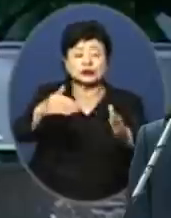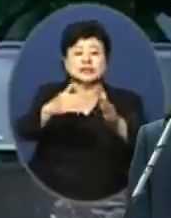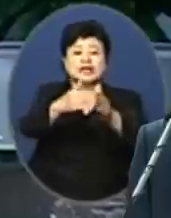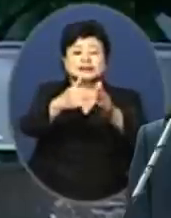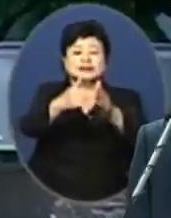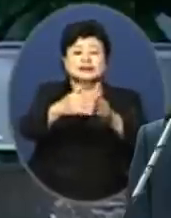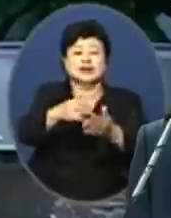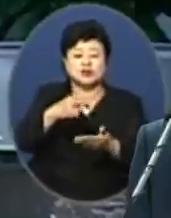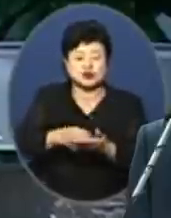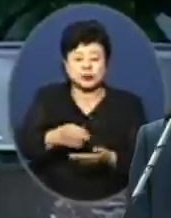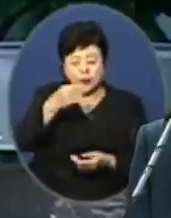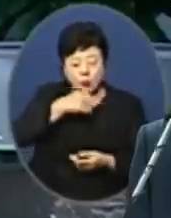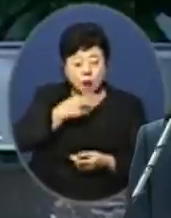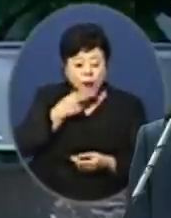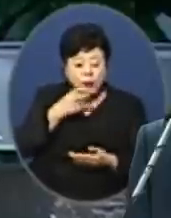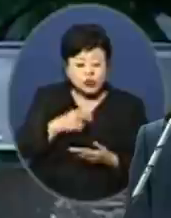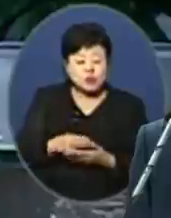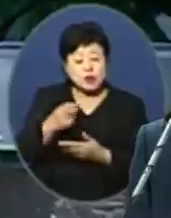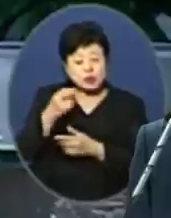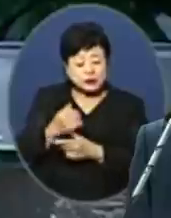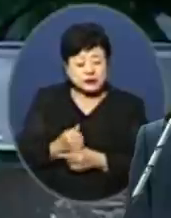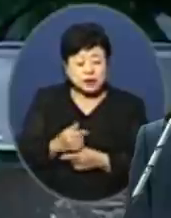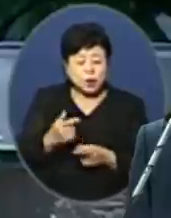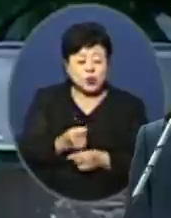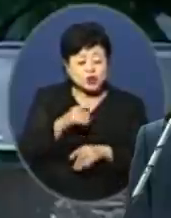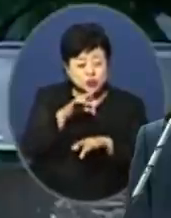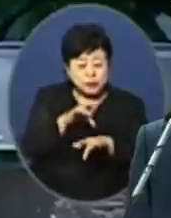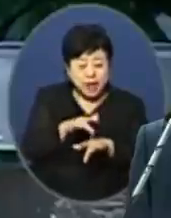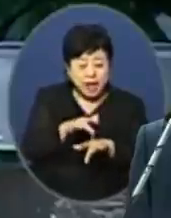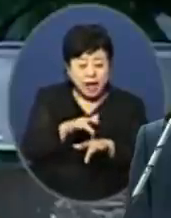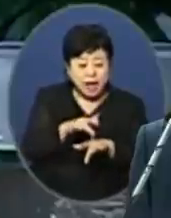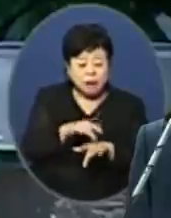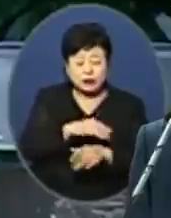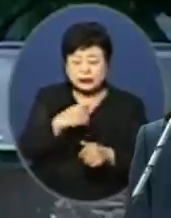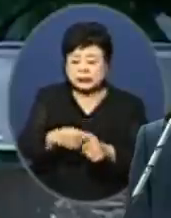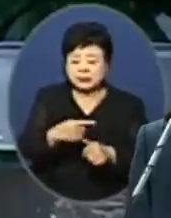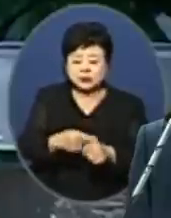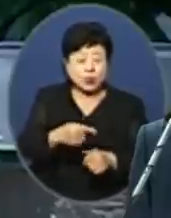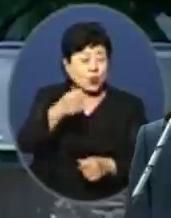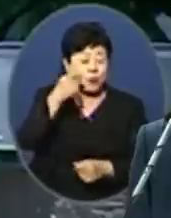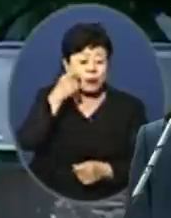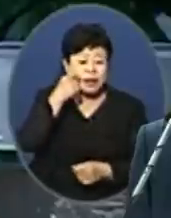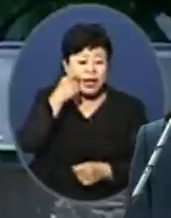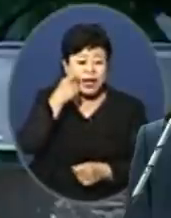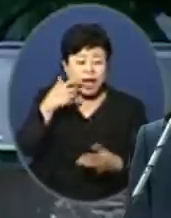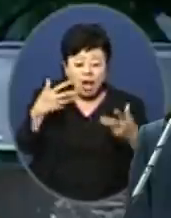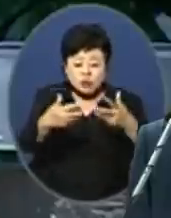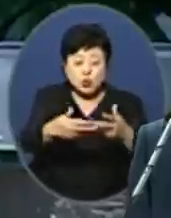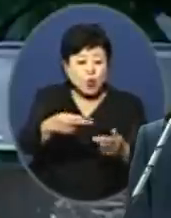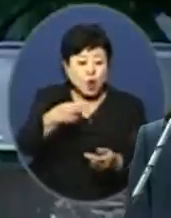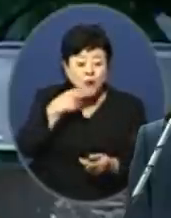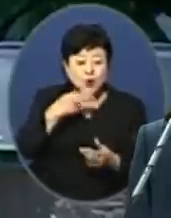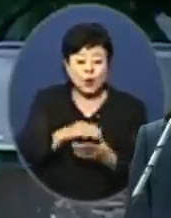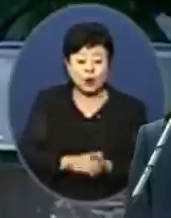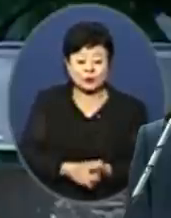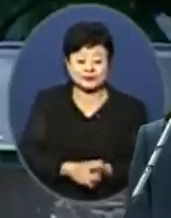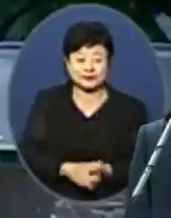율법이 효과가 없고 율법을 의지하는 원수 마귀는 우리를 참소할 수 있는 조건이 없어지고 마는 것입니다.